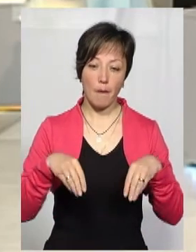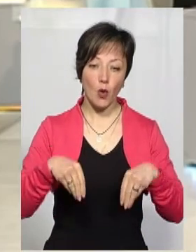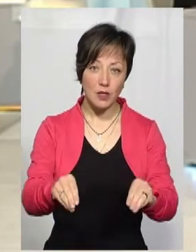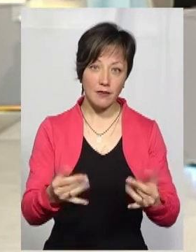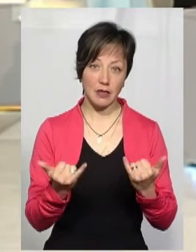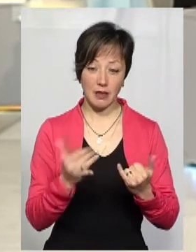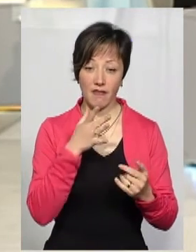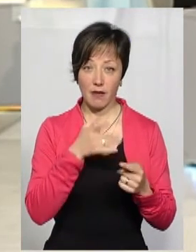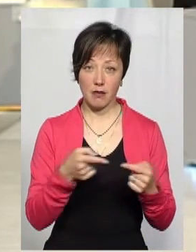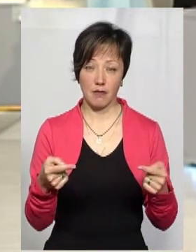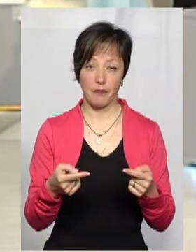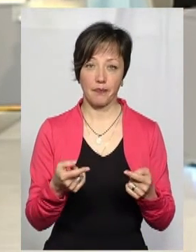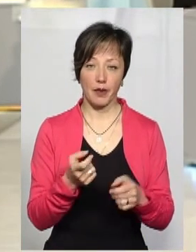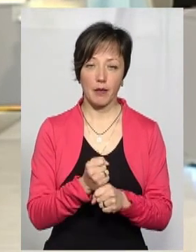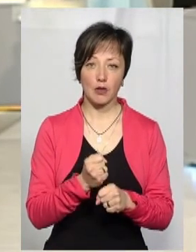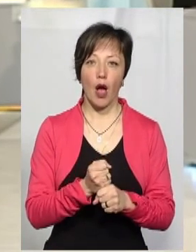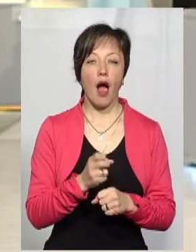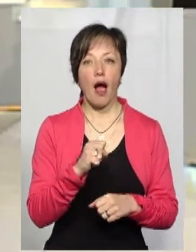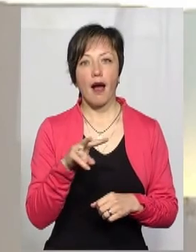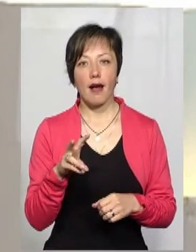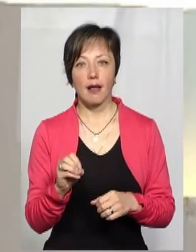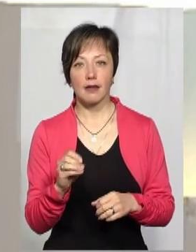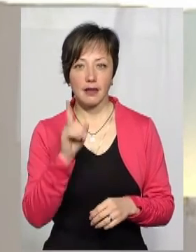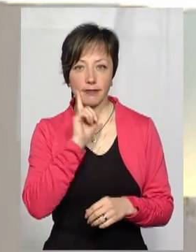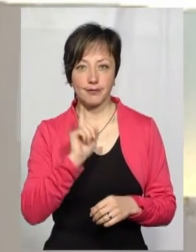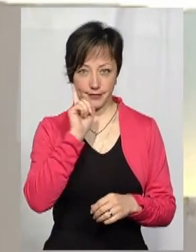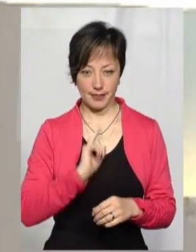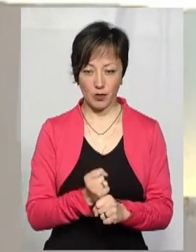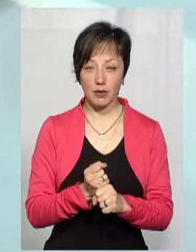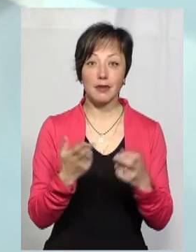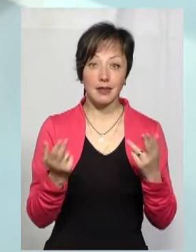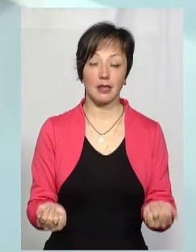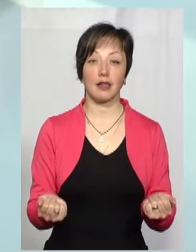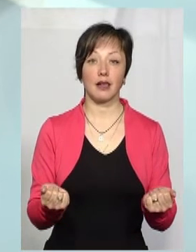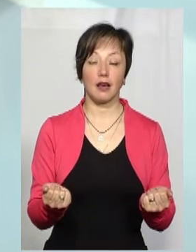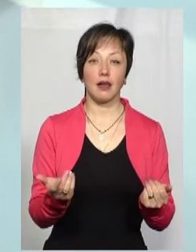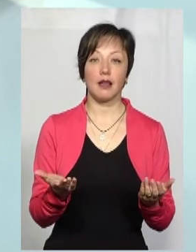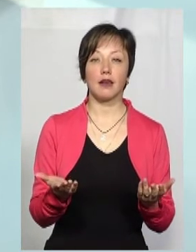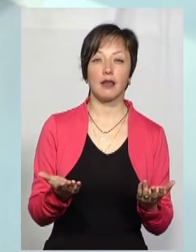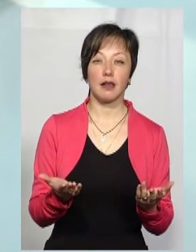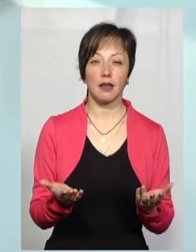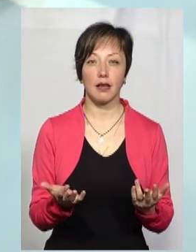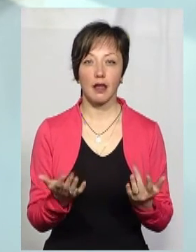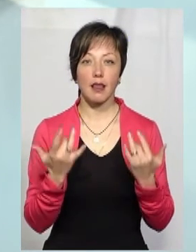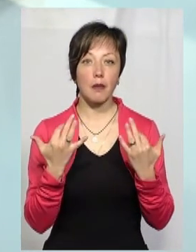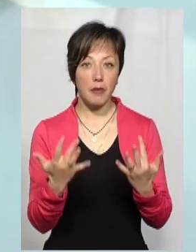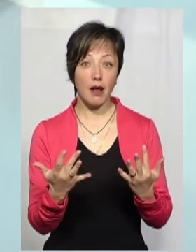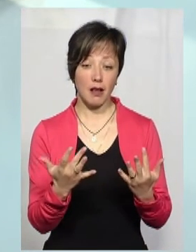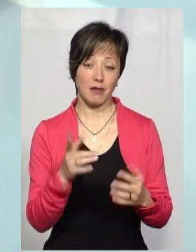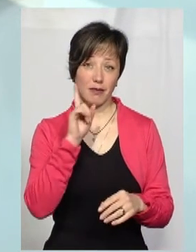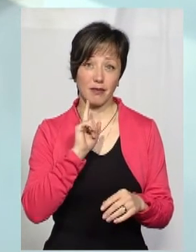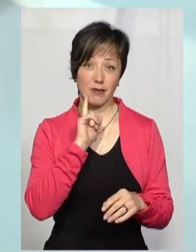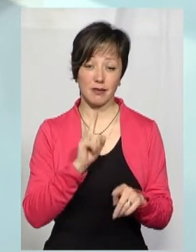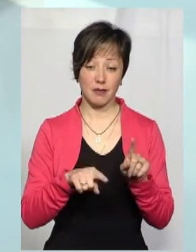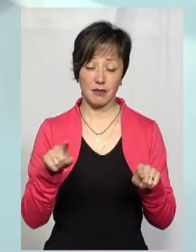посівна, але... да, люди працюють. А це але... сезонна якась робота? Ну, як сезонна? Їх набирали, ну,